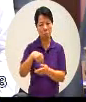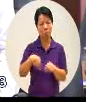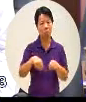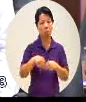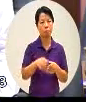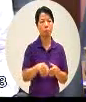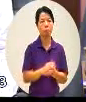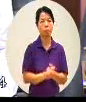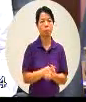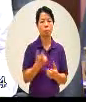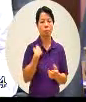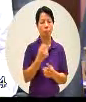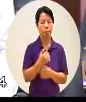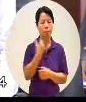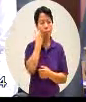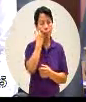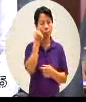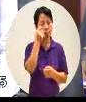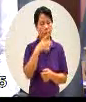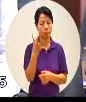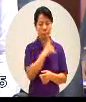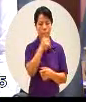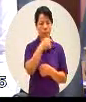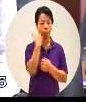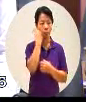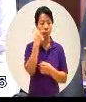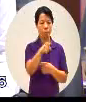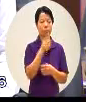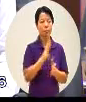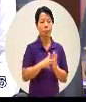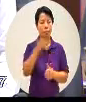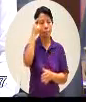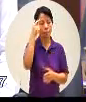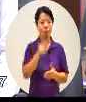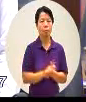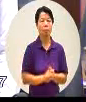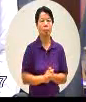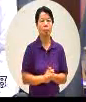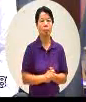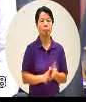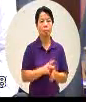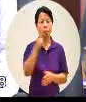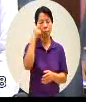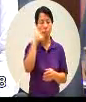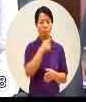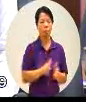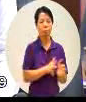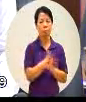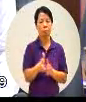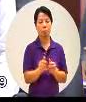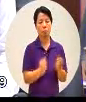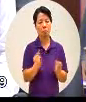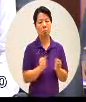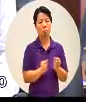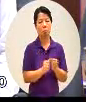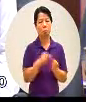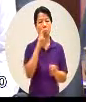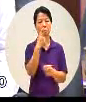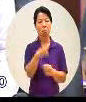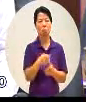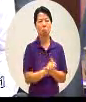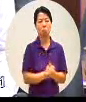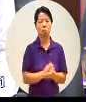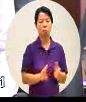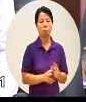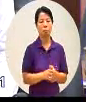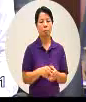那这该怪谁啊？当然是怪你啊，你是火车头啊，啊你火车头不会开，那这个火车是开